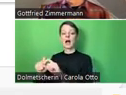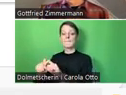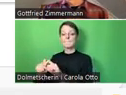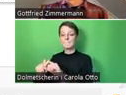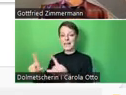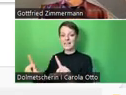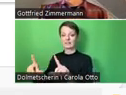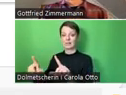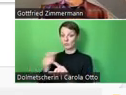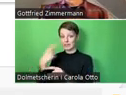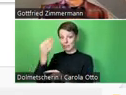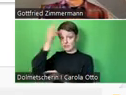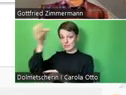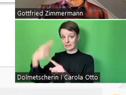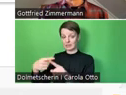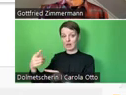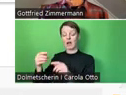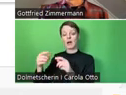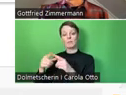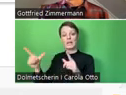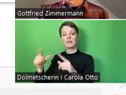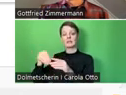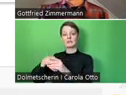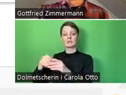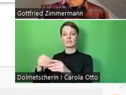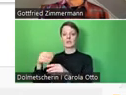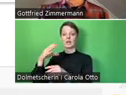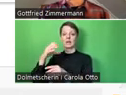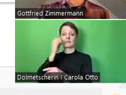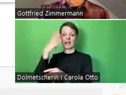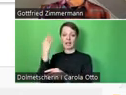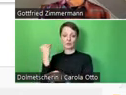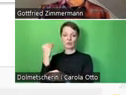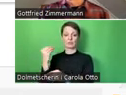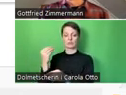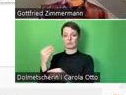Cartoon, Person, Poster, Zeichnung enthält. Das ist natürlich zu wenig. Das